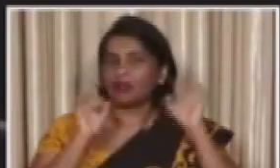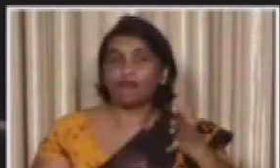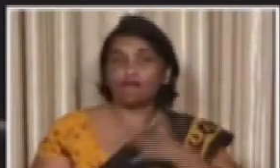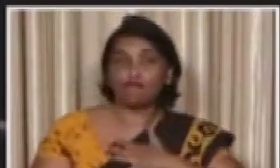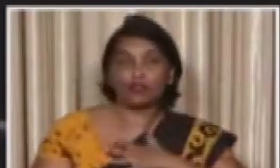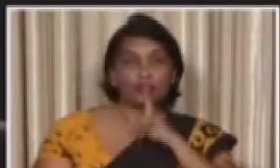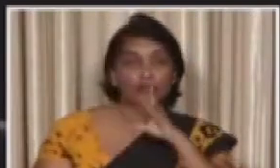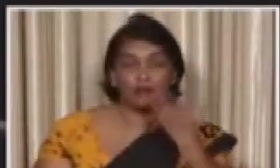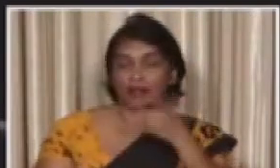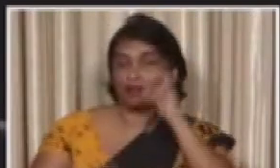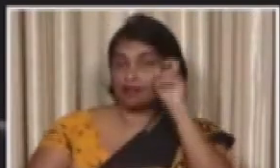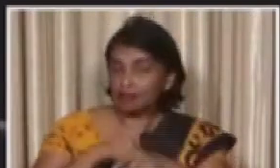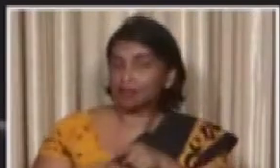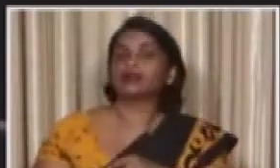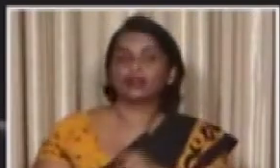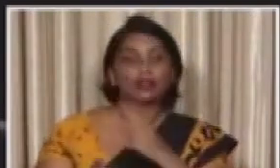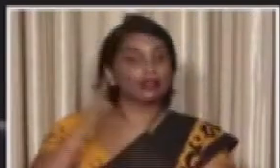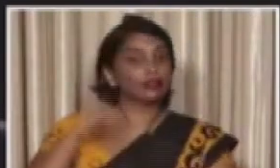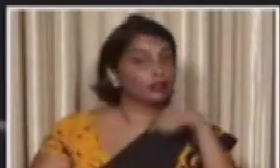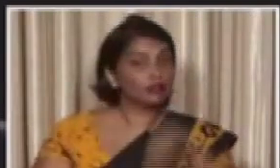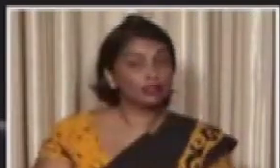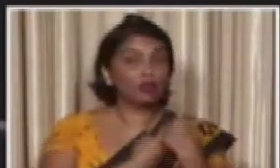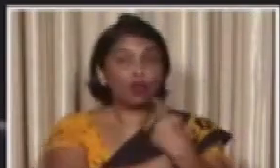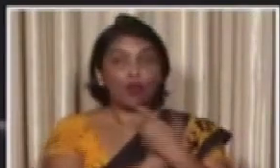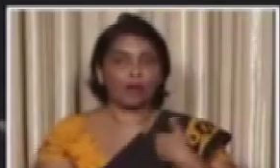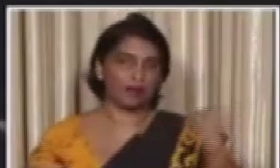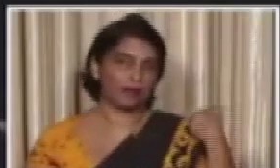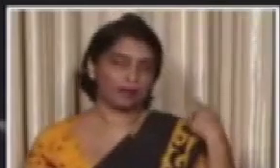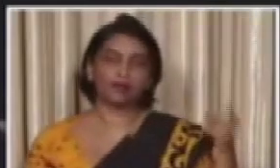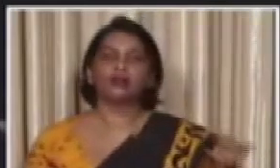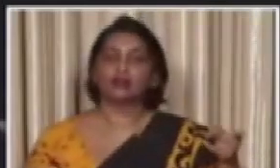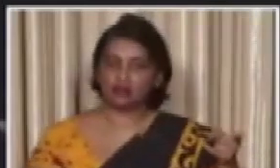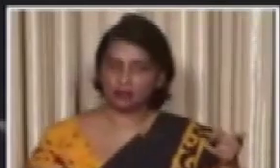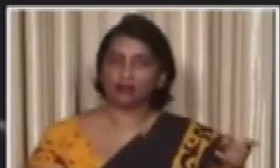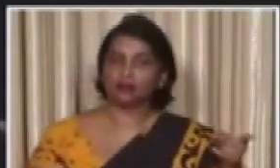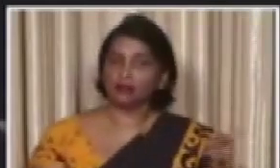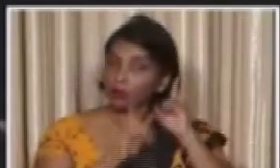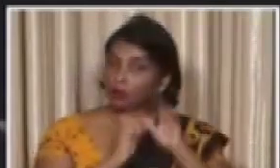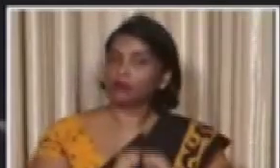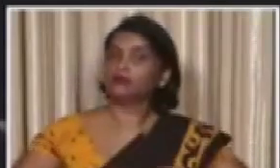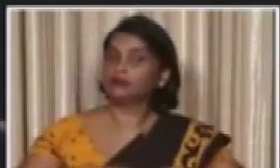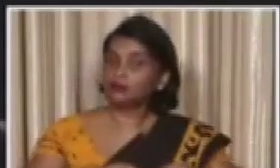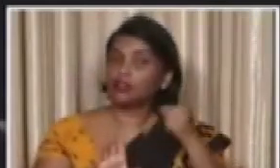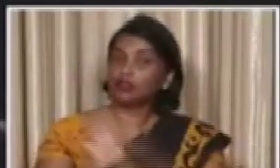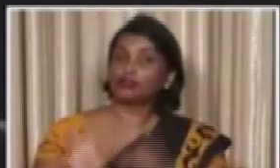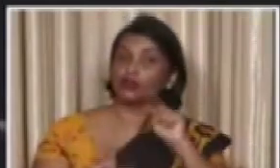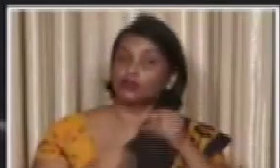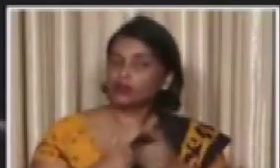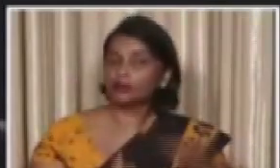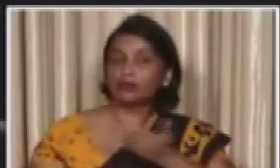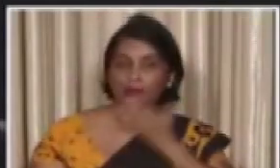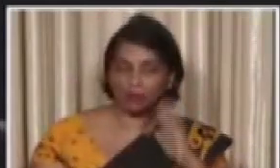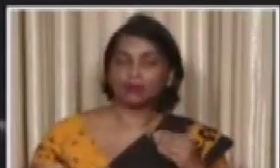නගන්න බැරි අය වෙනුවෙන් කරන දේශපාලනය මට ඉගැන්වුවේ මගේ සහෝදරයා. ඒ මග ගමන් කරන්න අවුරුදු 20ක් මට හැකිවීම